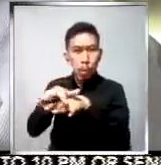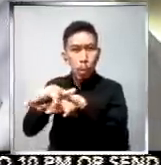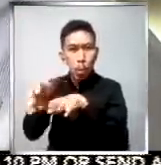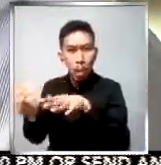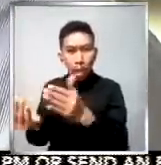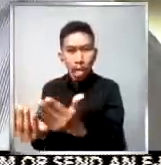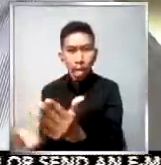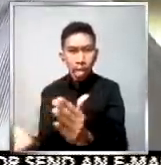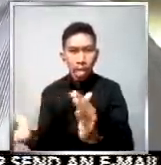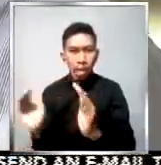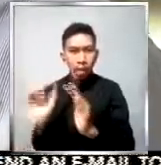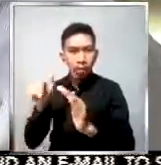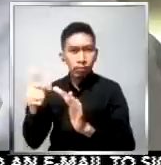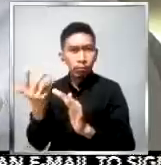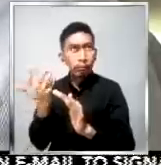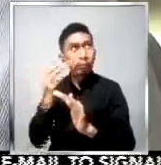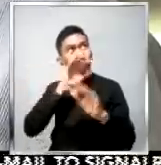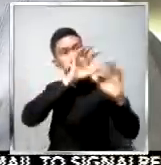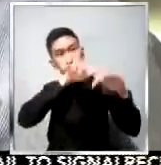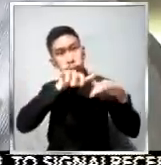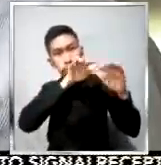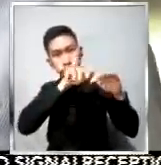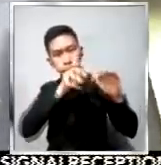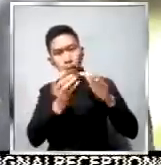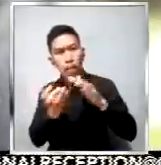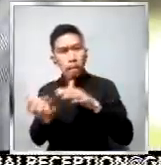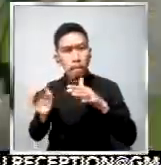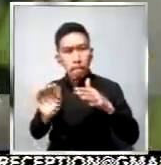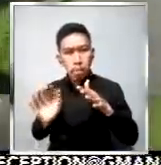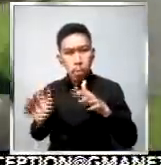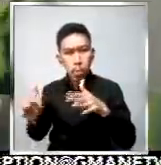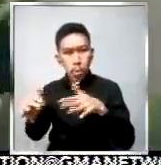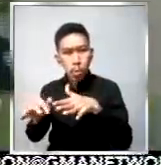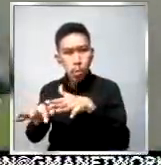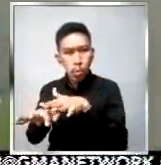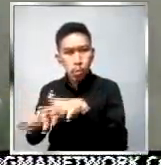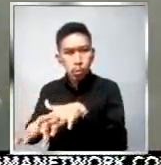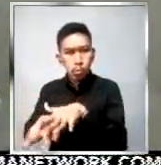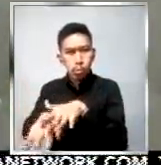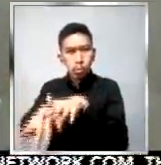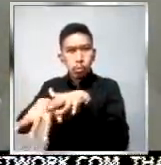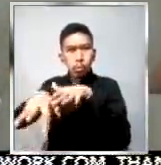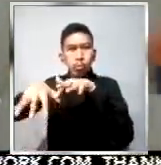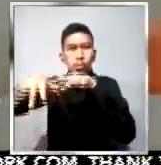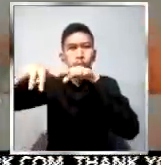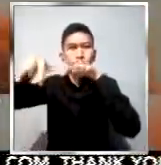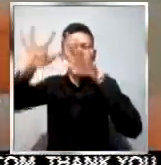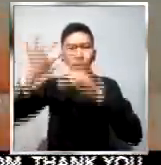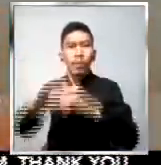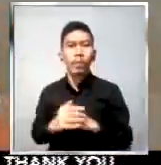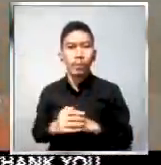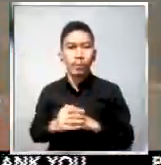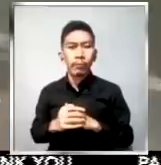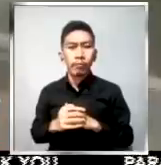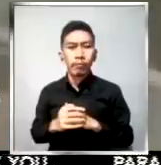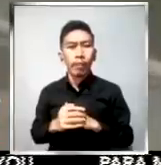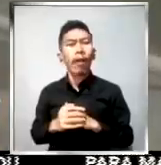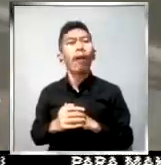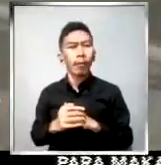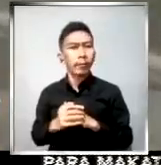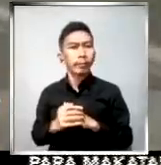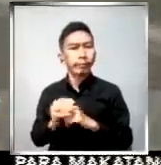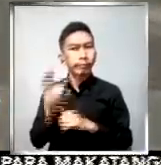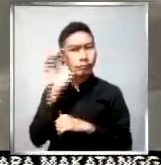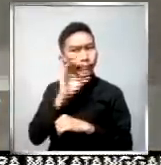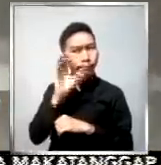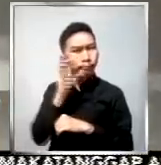ulan, dadami ito at aapaw ito. Para matukoy ang sanhi ng problema, binaybay ng Marikina Rescue ang